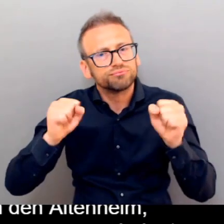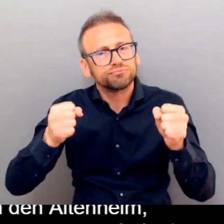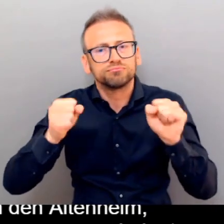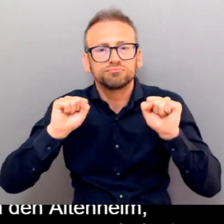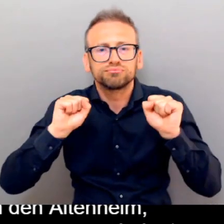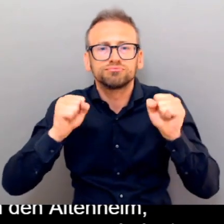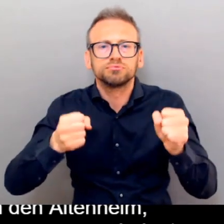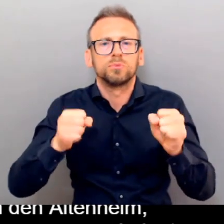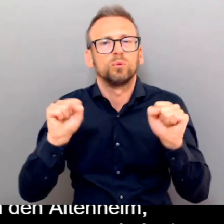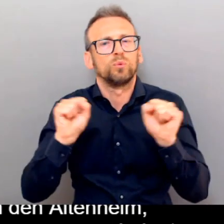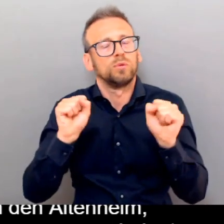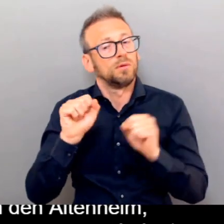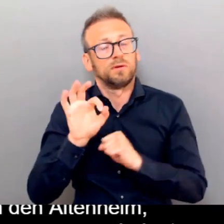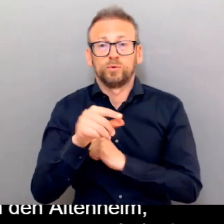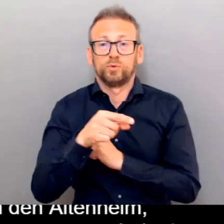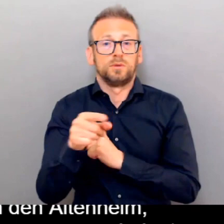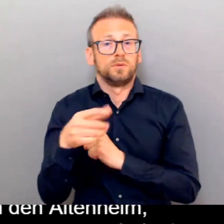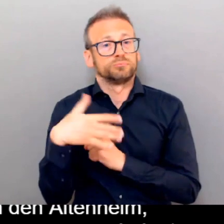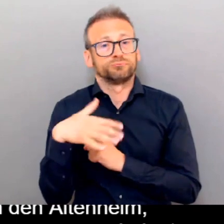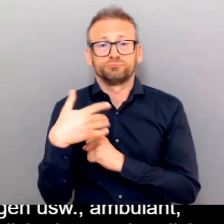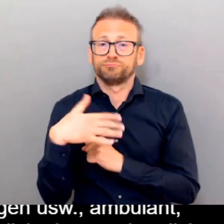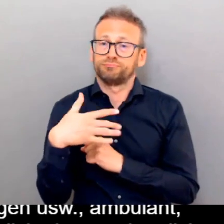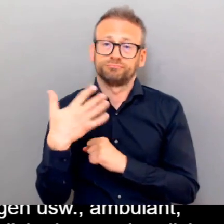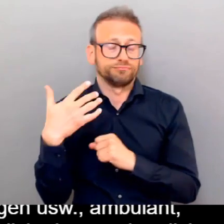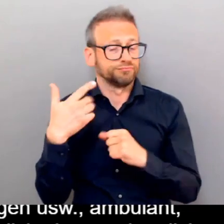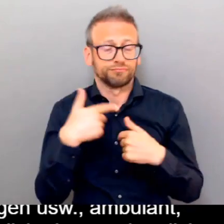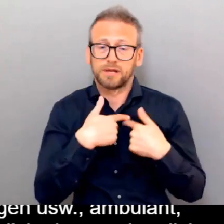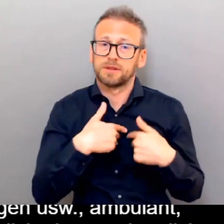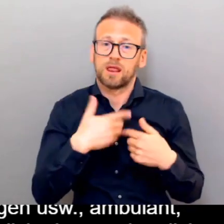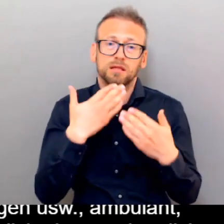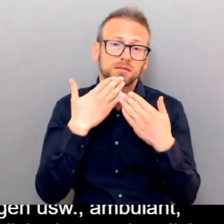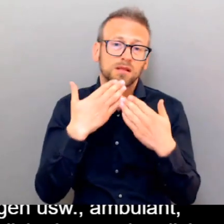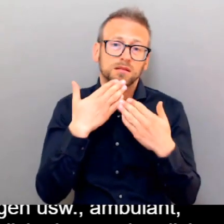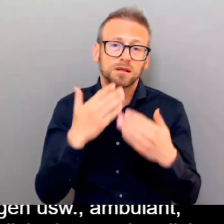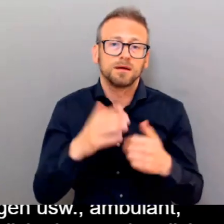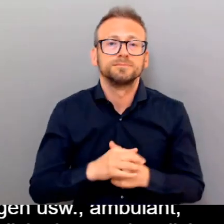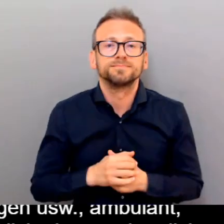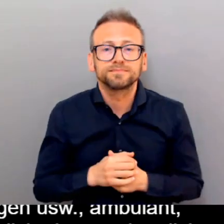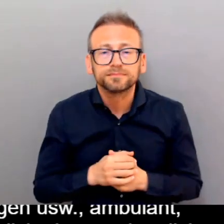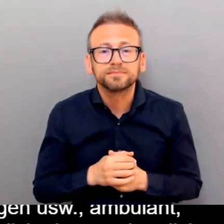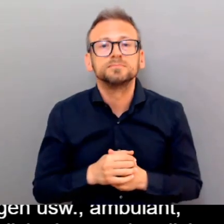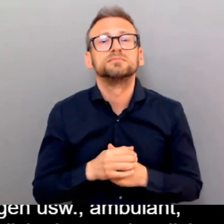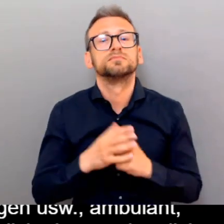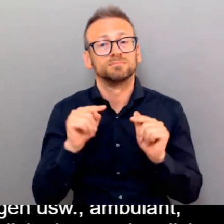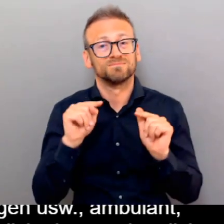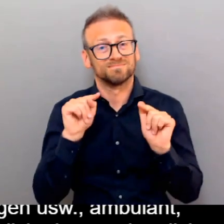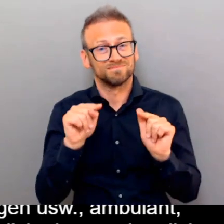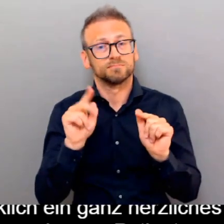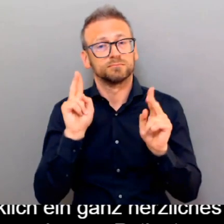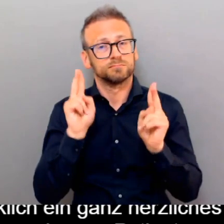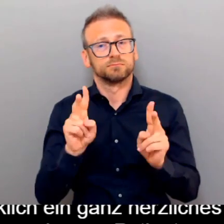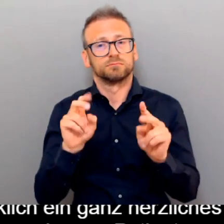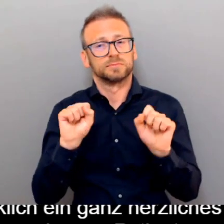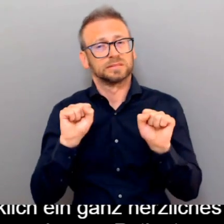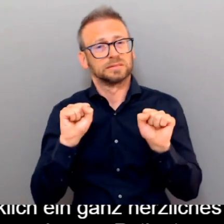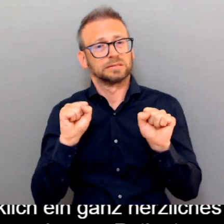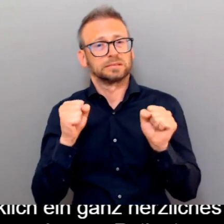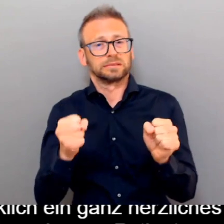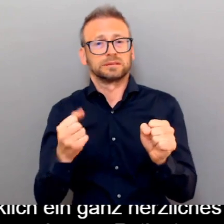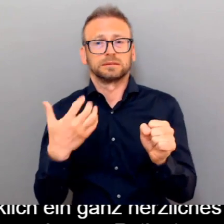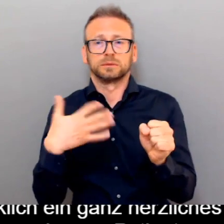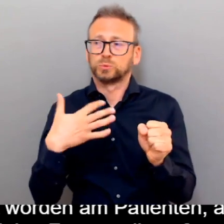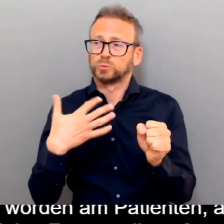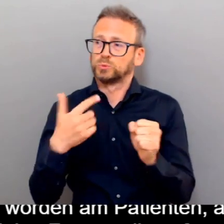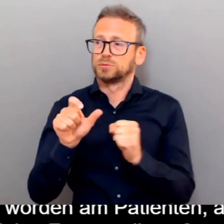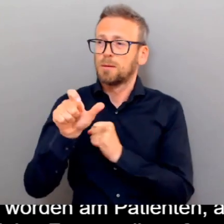gearbeitet worden. Und eben auch den vielen Fragen, die am Anfang noch da gewesen sind. Und dafür wirklich